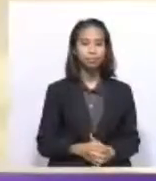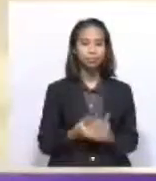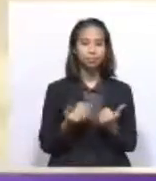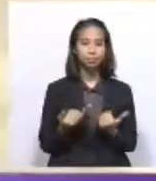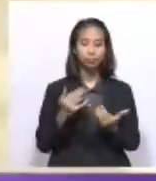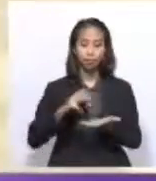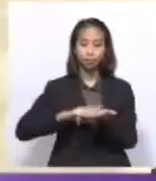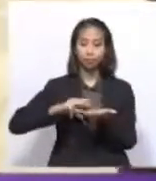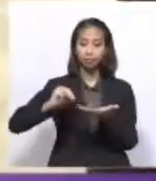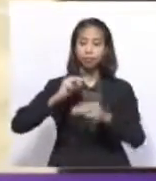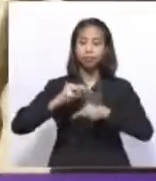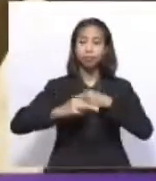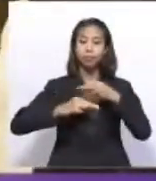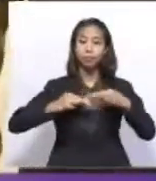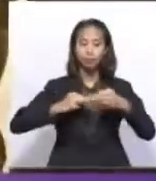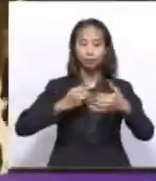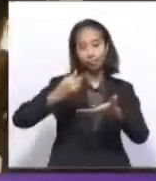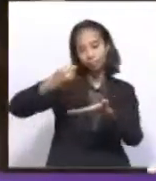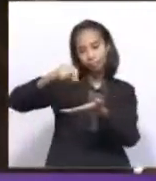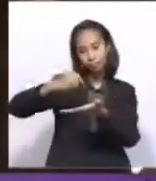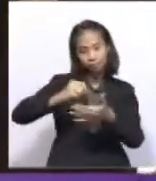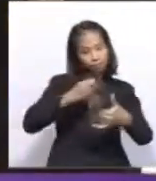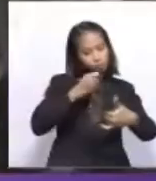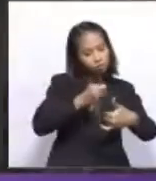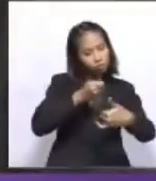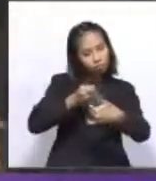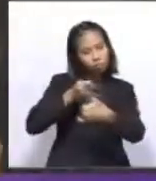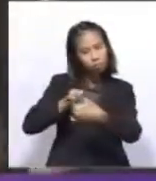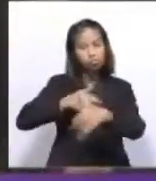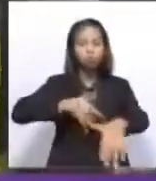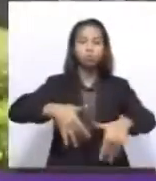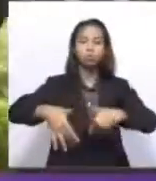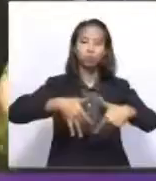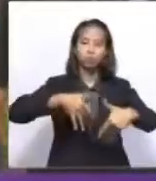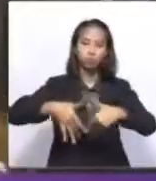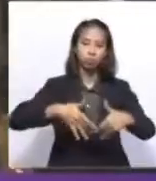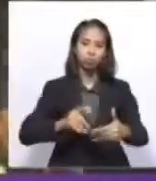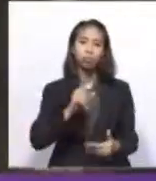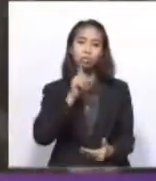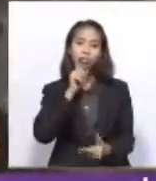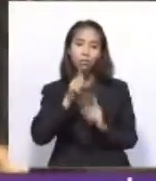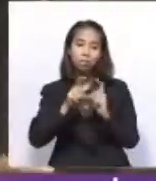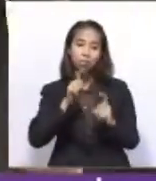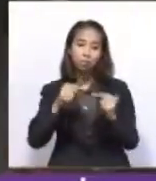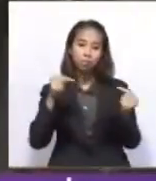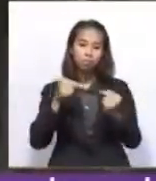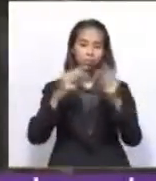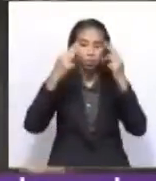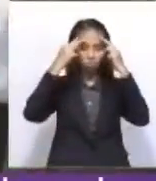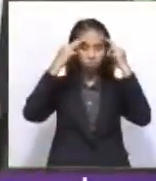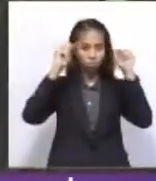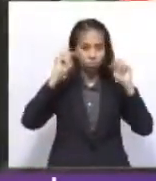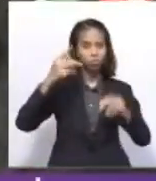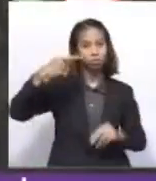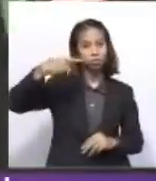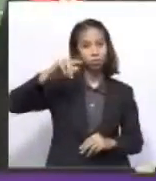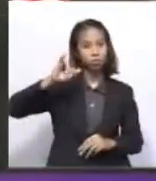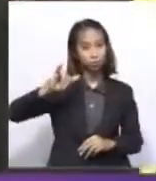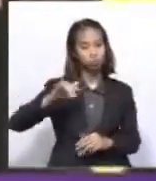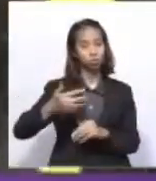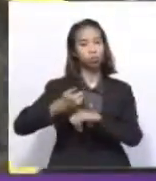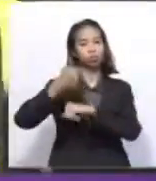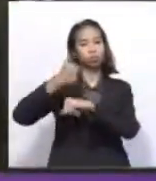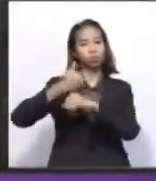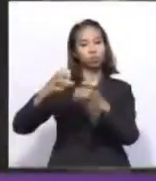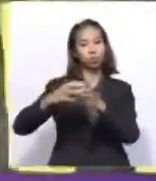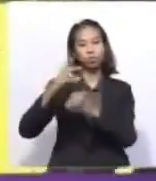สวนดุสิตโพมหาวิทยาลัยสวนดุสิตนะครับได้สำรวจความคิดเห็นประชาชนกรณีที่พลเอกประยุทธ์จันทร์โอชานายกรัฐมนตรีและหัวหน้า